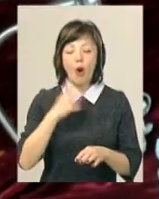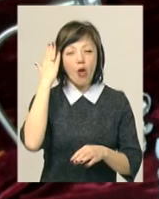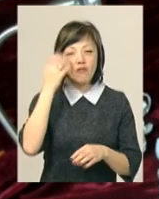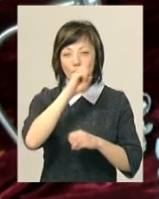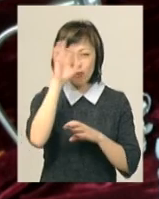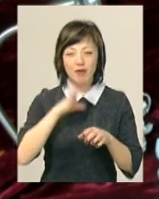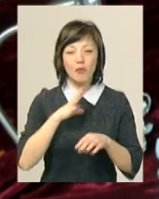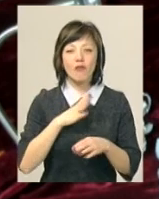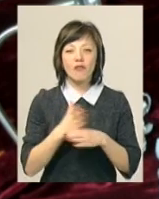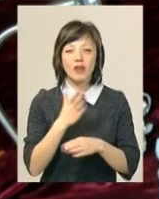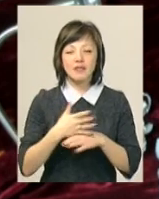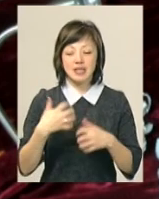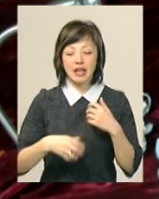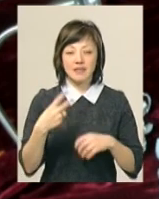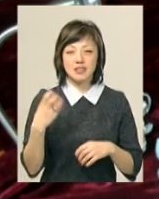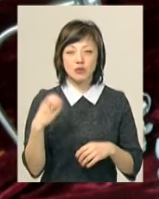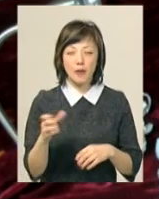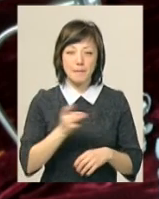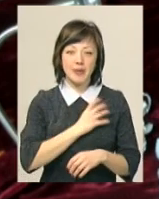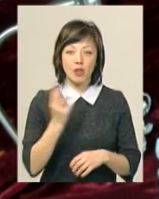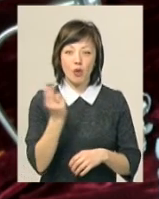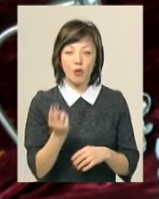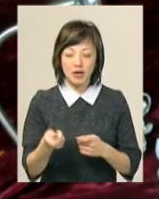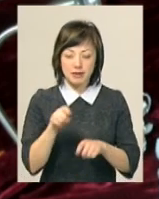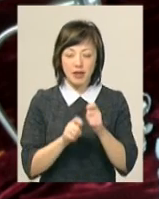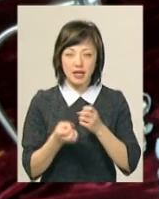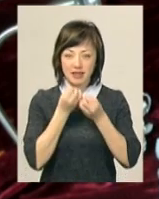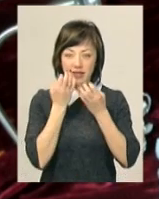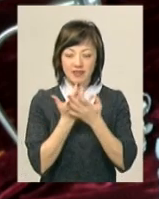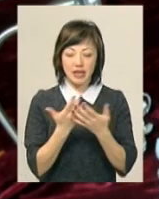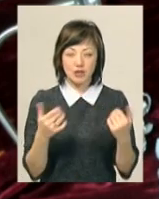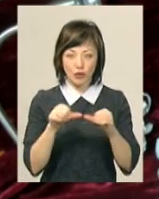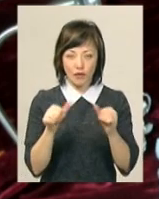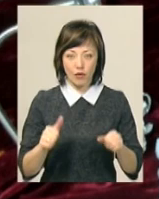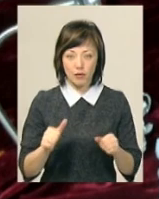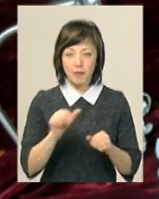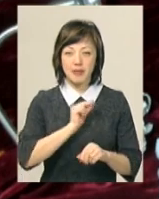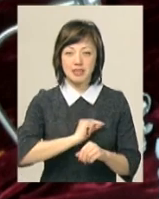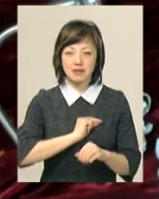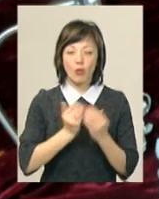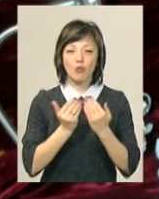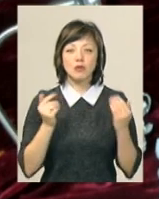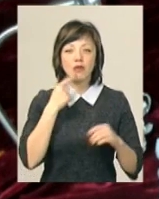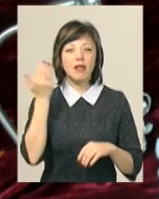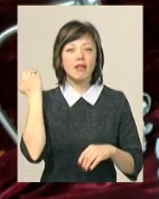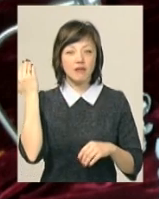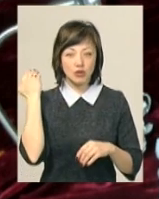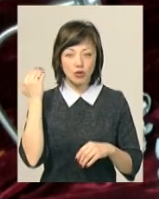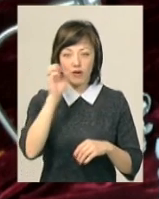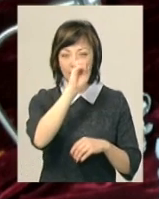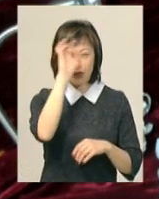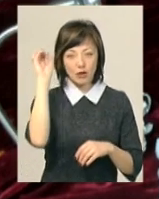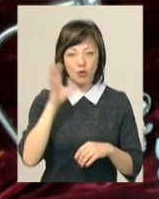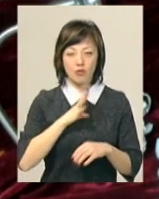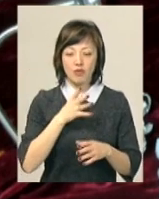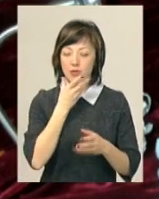століття. Він білого кольору, сплетений з парафінових квітів різної форми. За словами працівників музею, у давнину вінок був